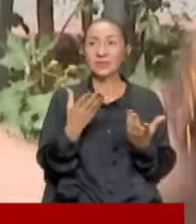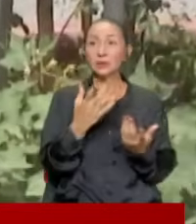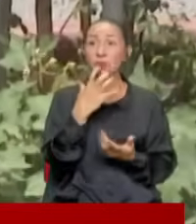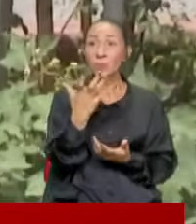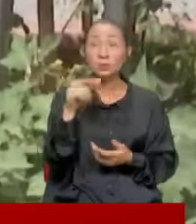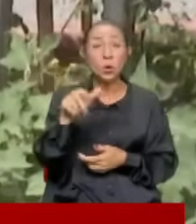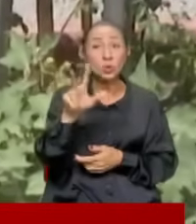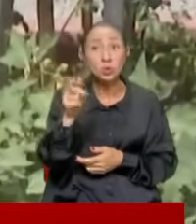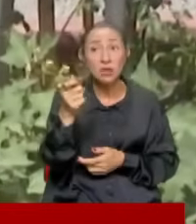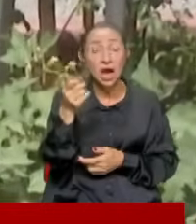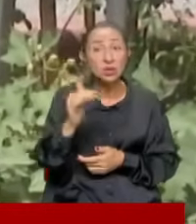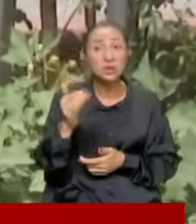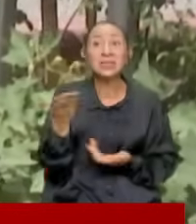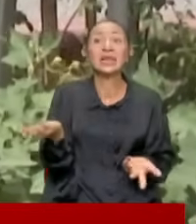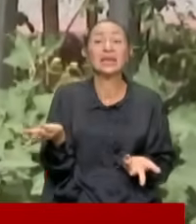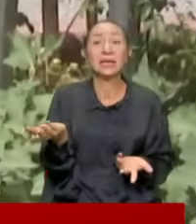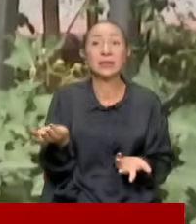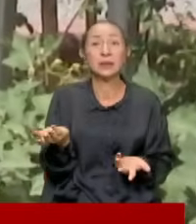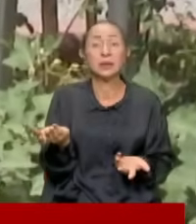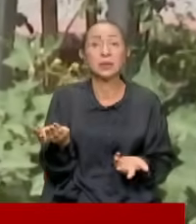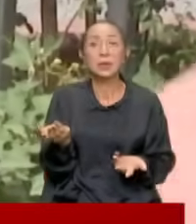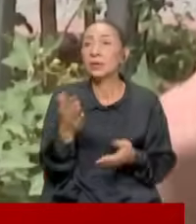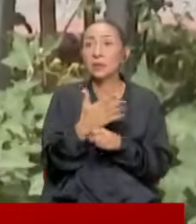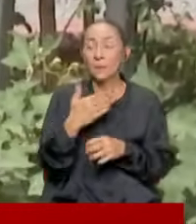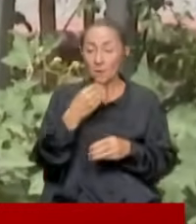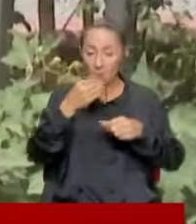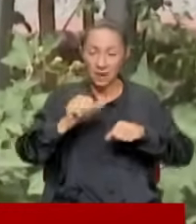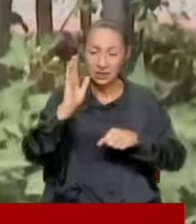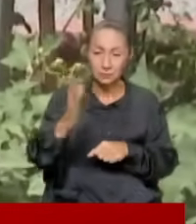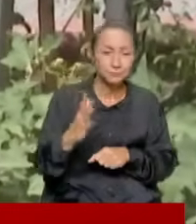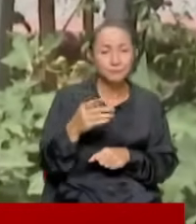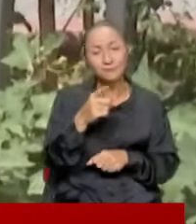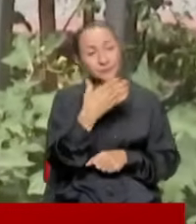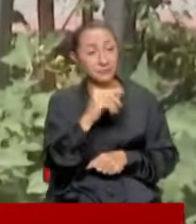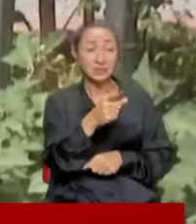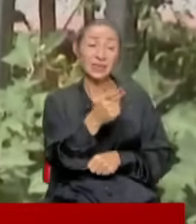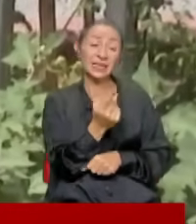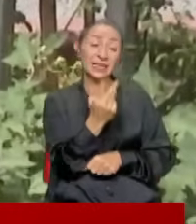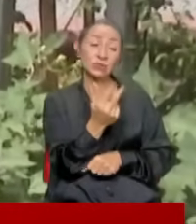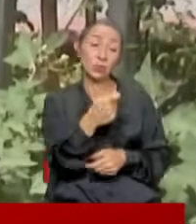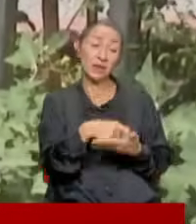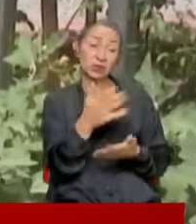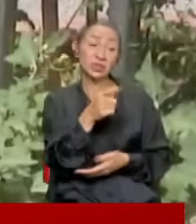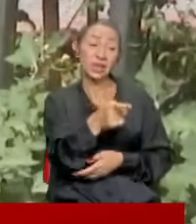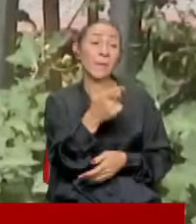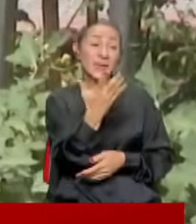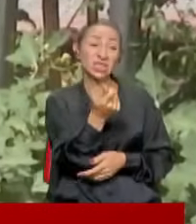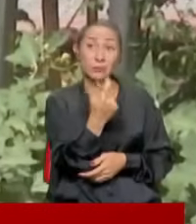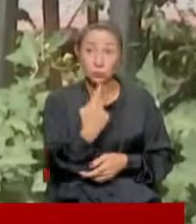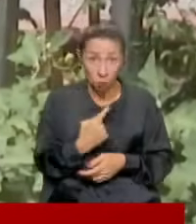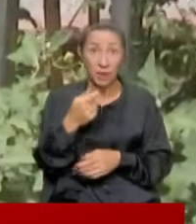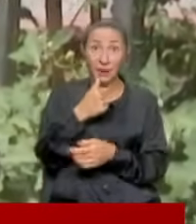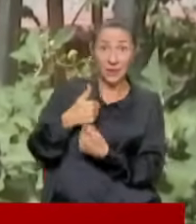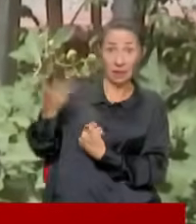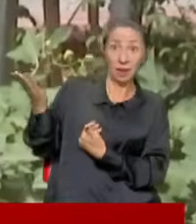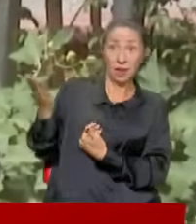domates bugün 30 liradan aşağı düşmedi yani Niye ben markete gittiğim zaman sen emeklisin yedi buçuk maaş alıyorsun sana 5 lira mı